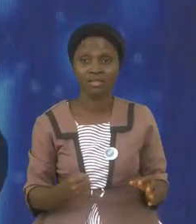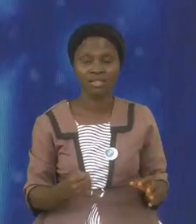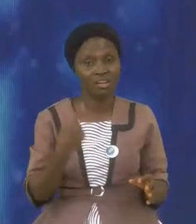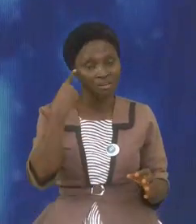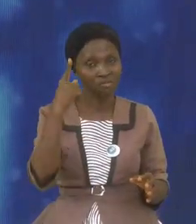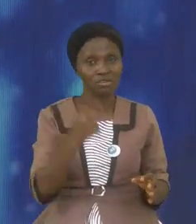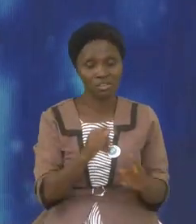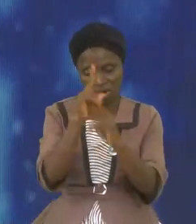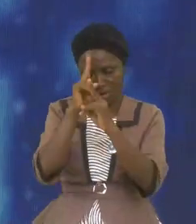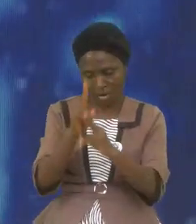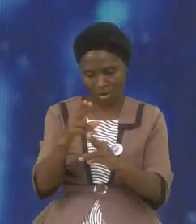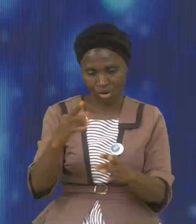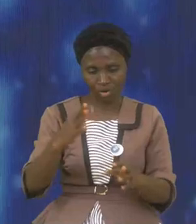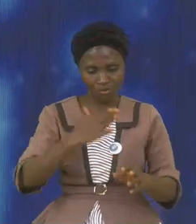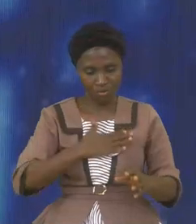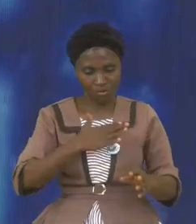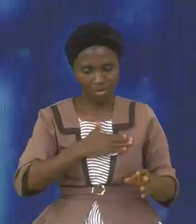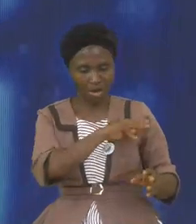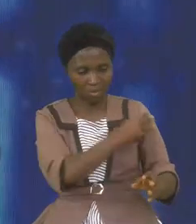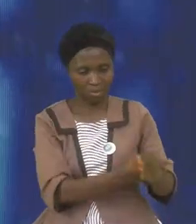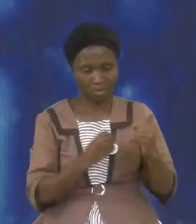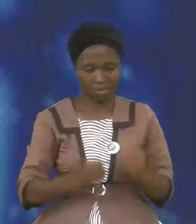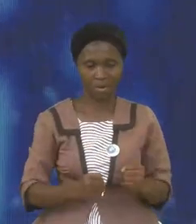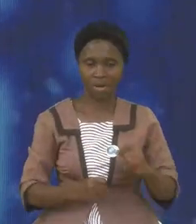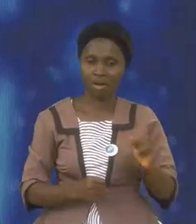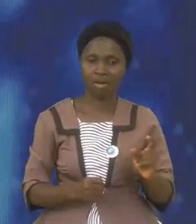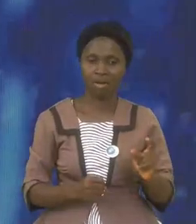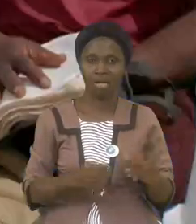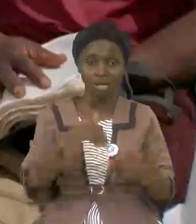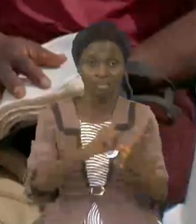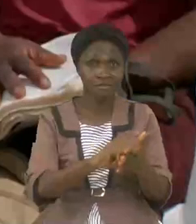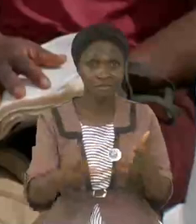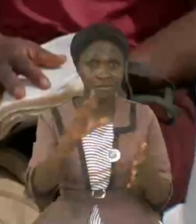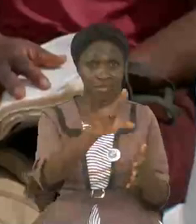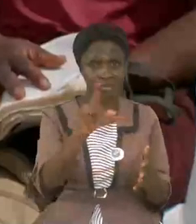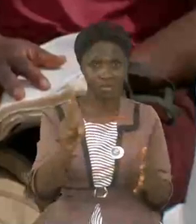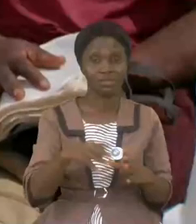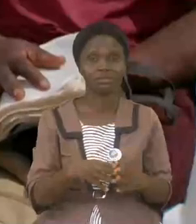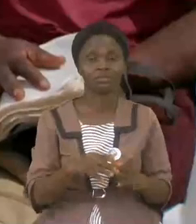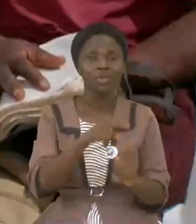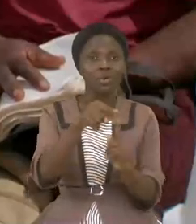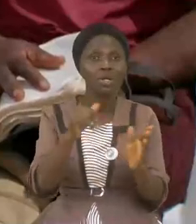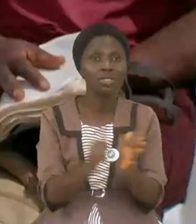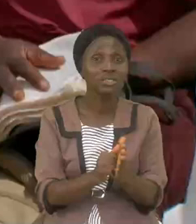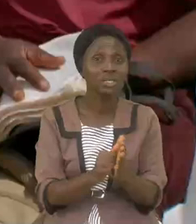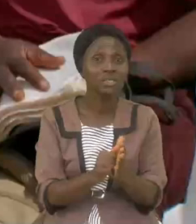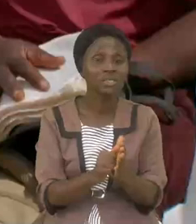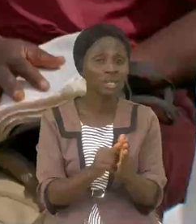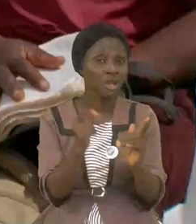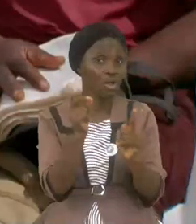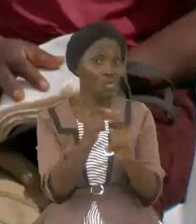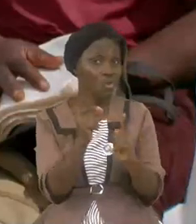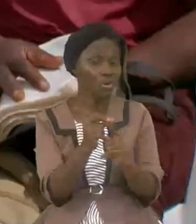par la puissance de ma force et pour la gloire de ma magnificence. Le